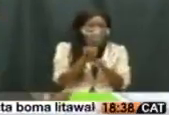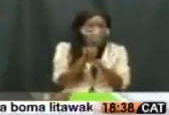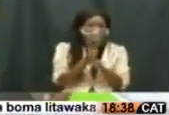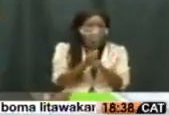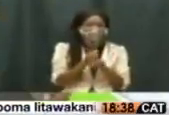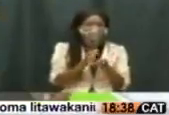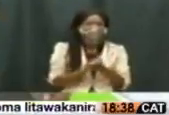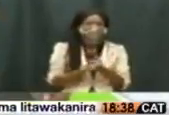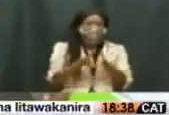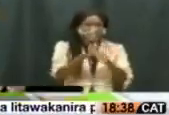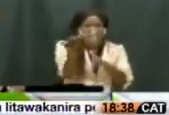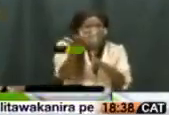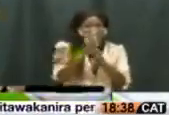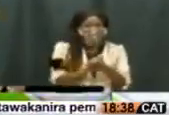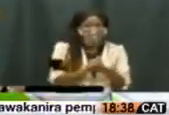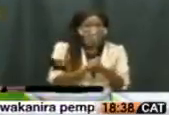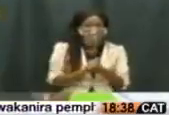moto